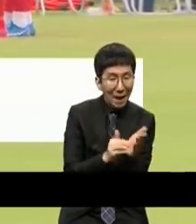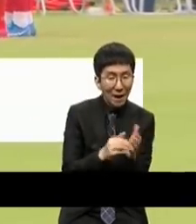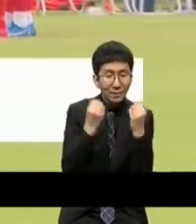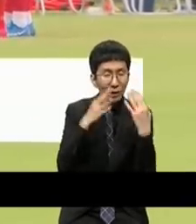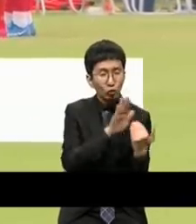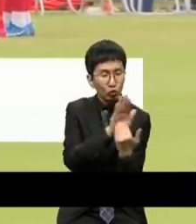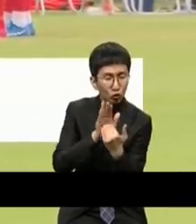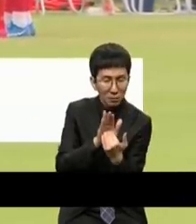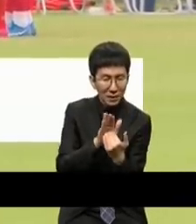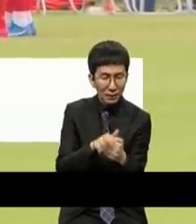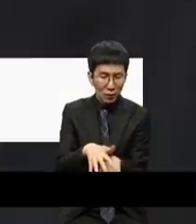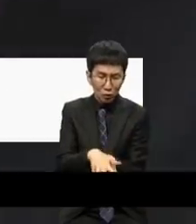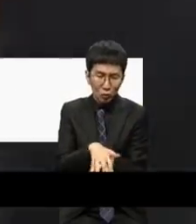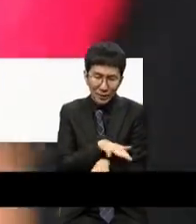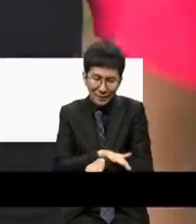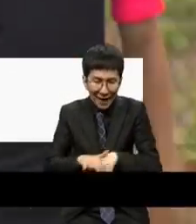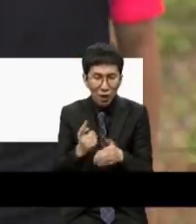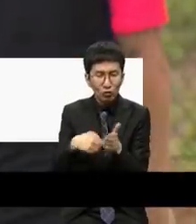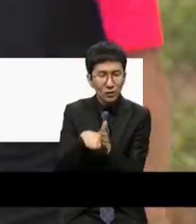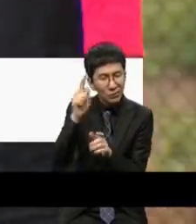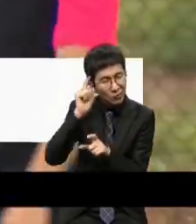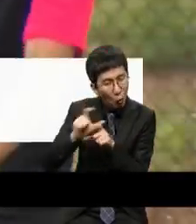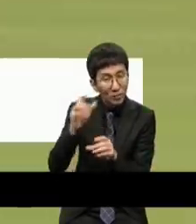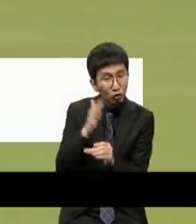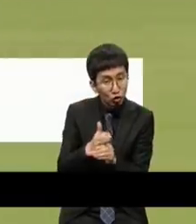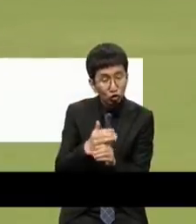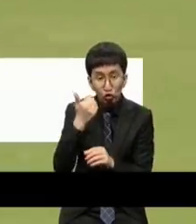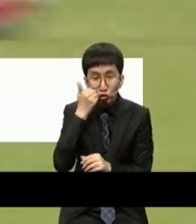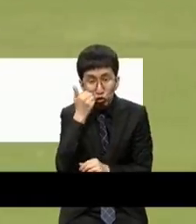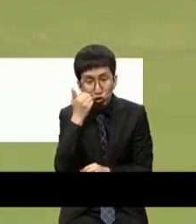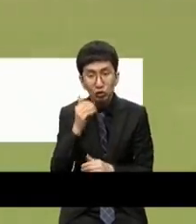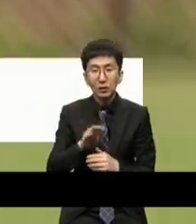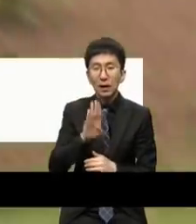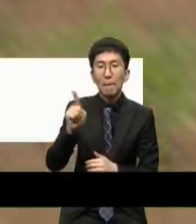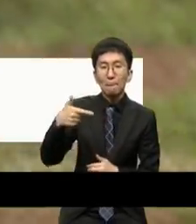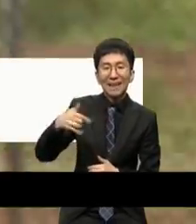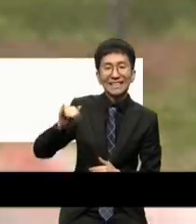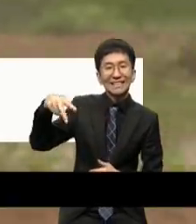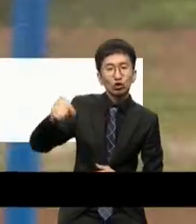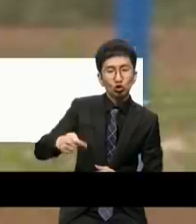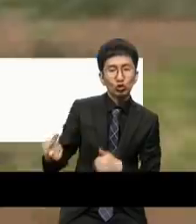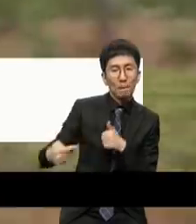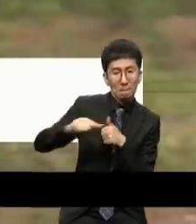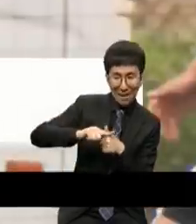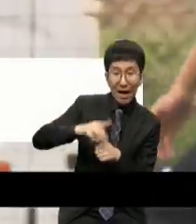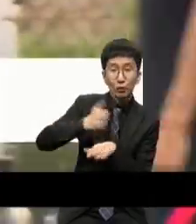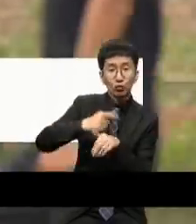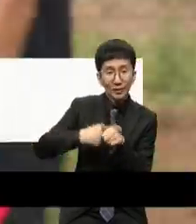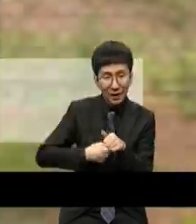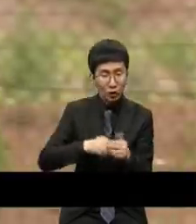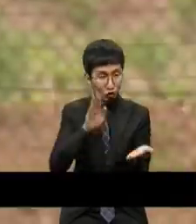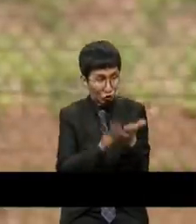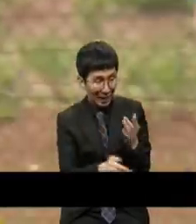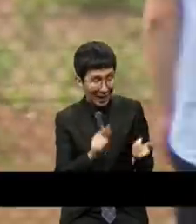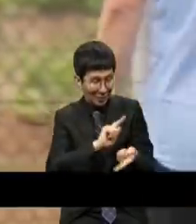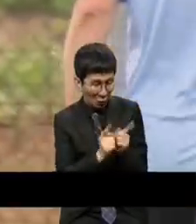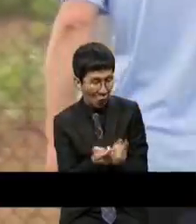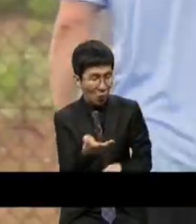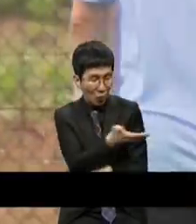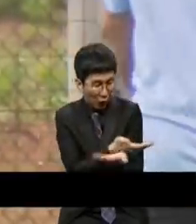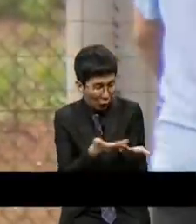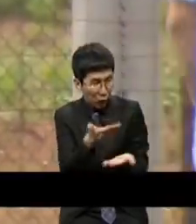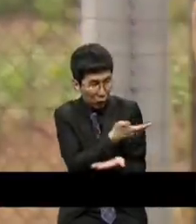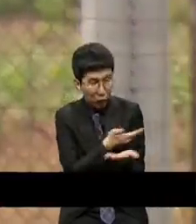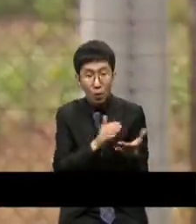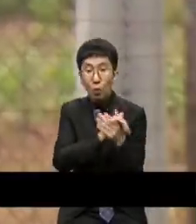위해 고심하고 있습니다. 뒤늦게 합류한 대체 와일드카드 박지수가 후배들과 활발히 소통하며 분위기를 끌어올리는